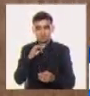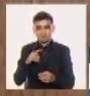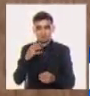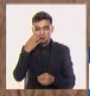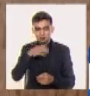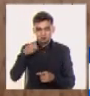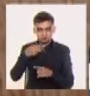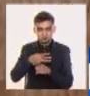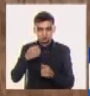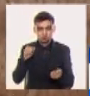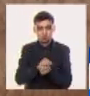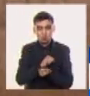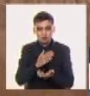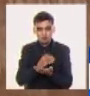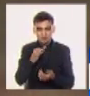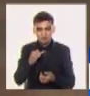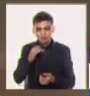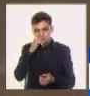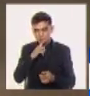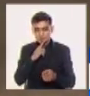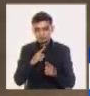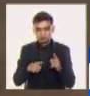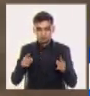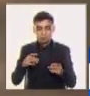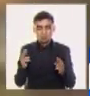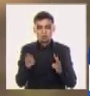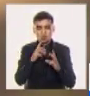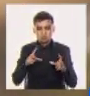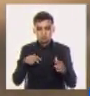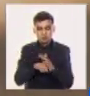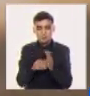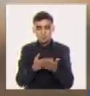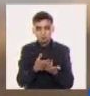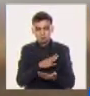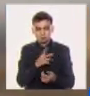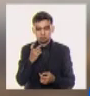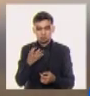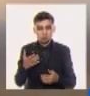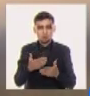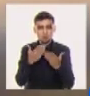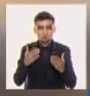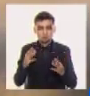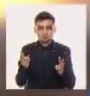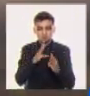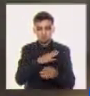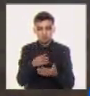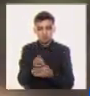горящего сухостоя. За полтора летних месяца пожарные ликвидировали более 200 возгораний.